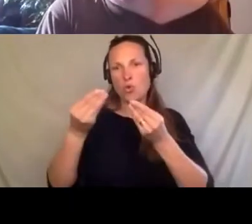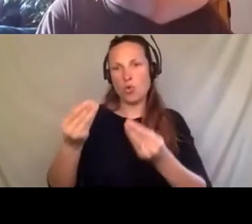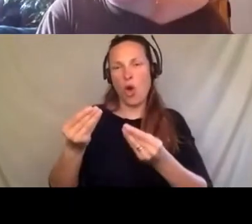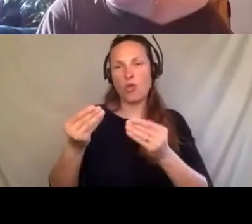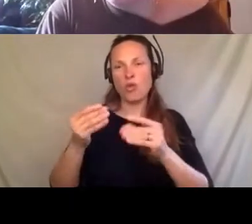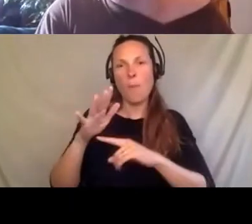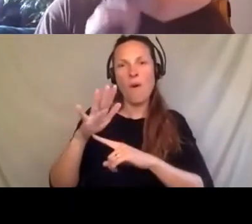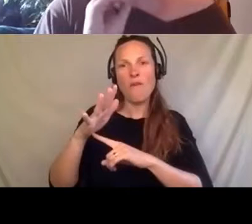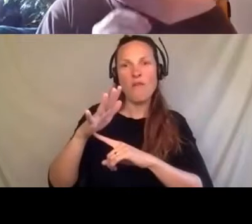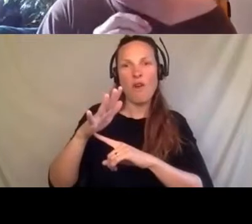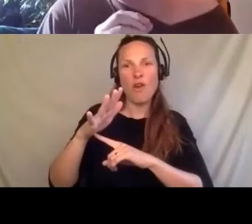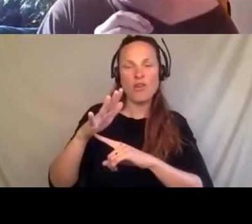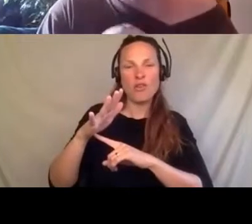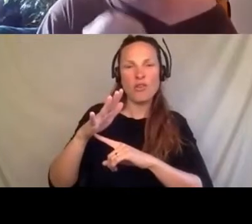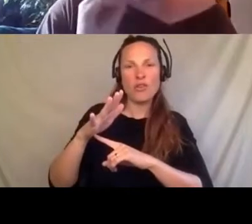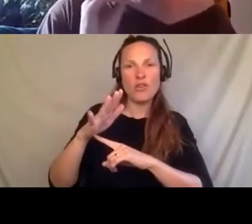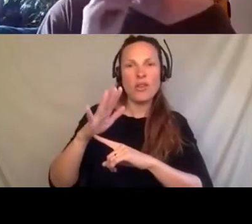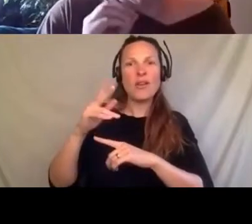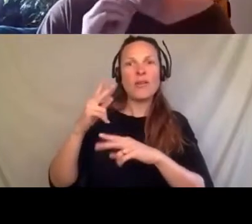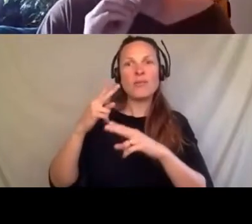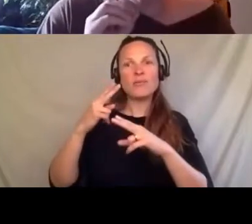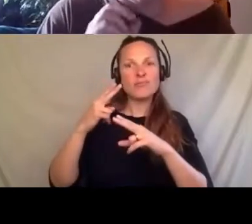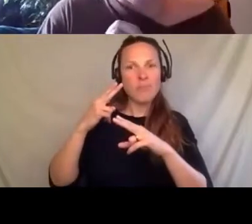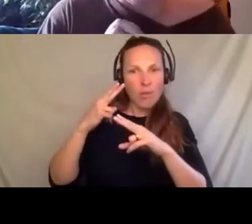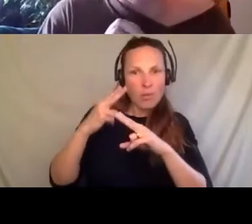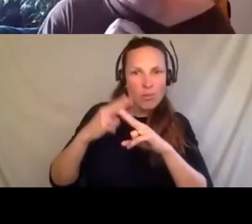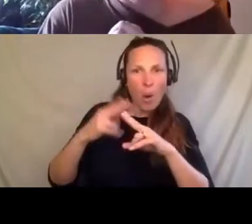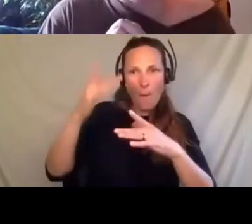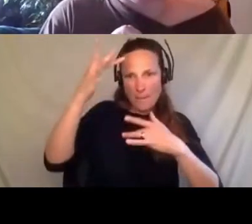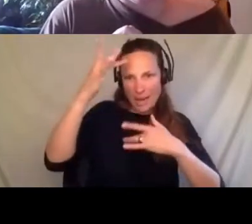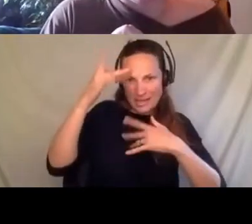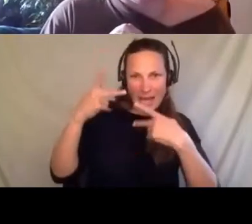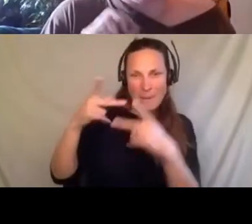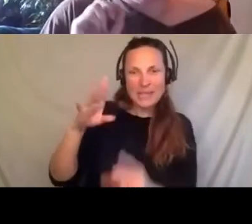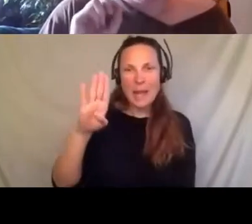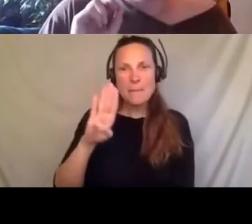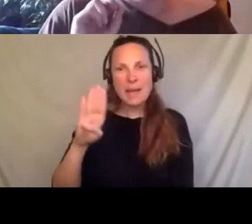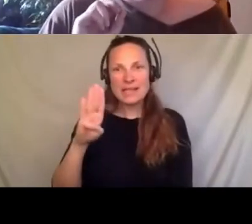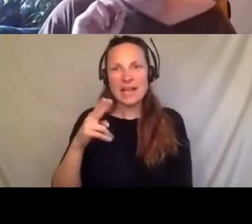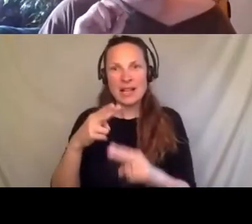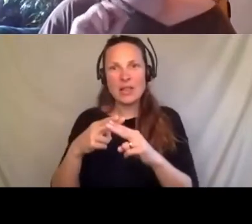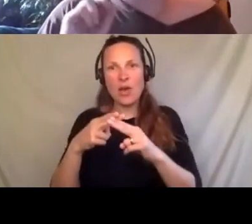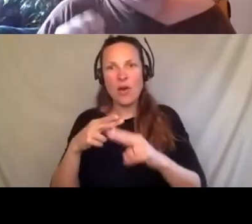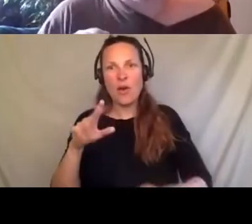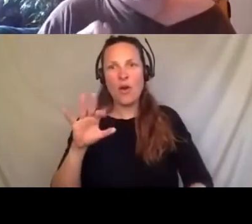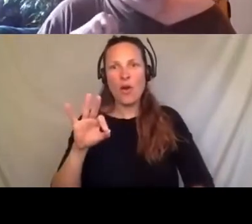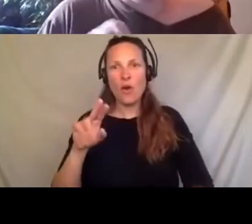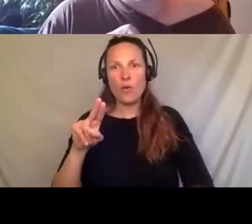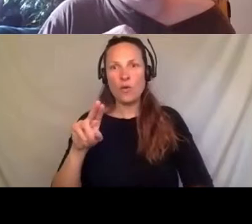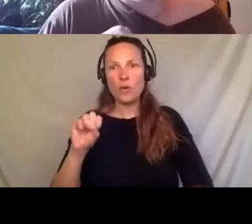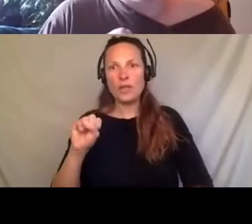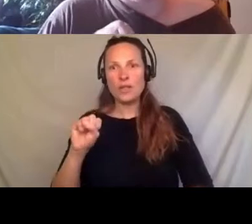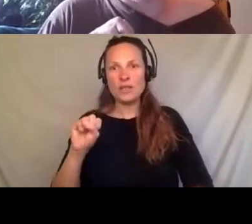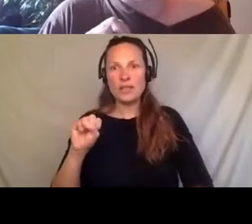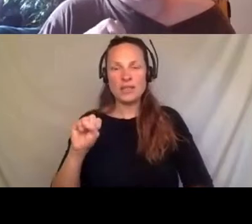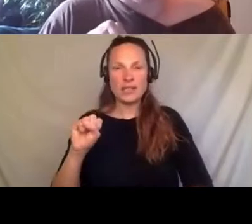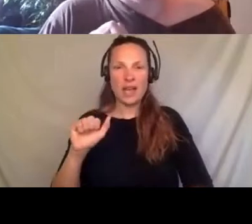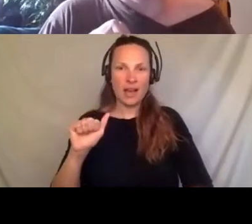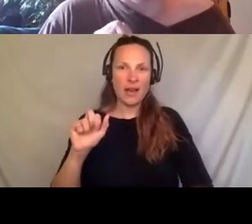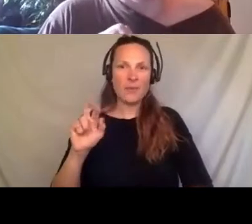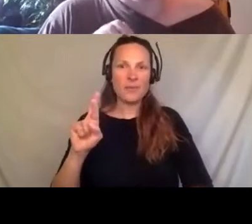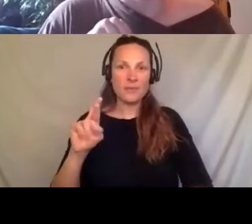qu'il y ait une maladie particulière au basilic qui s'appelle la fusariose.